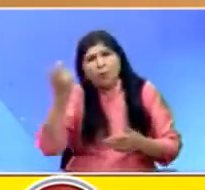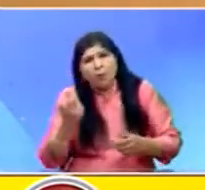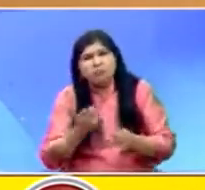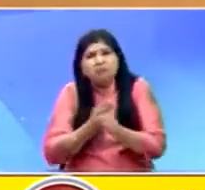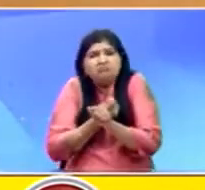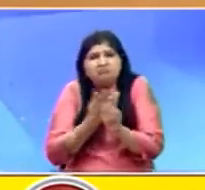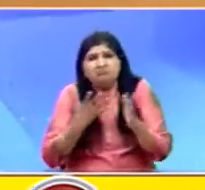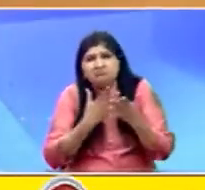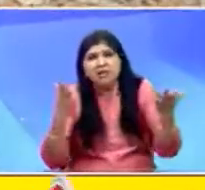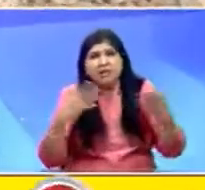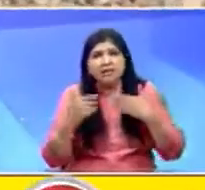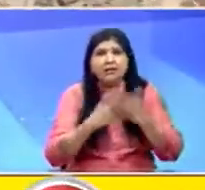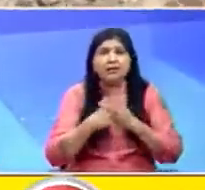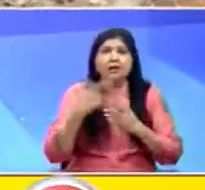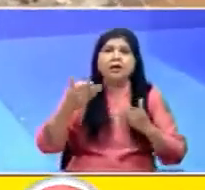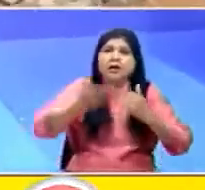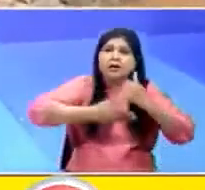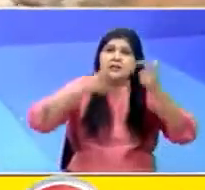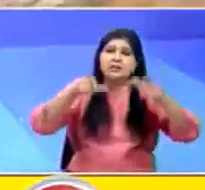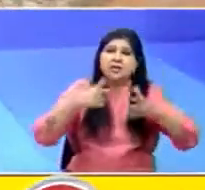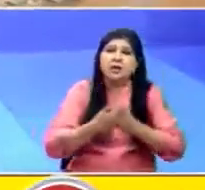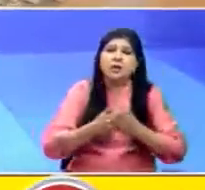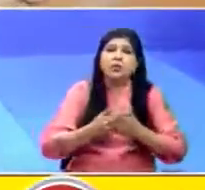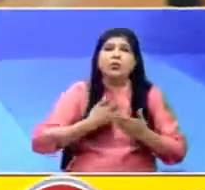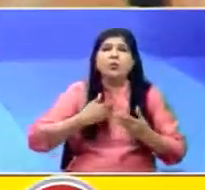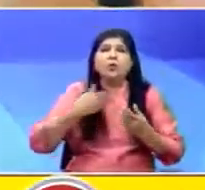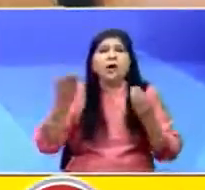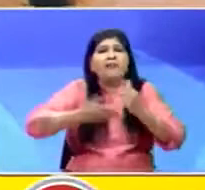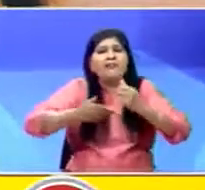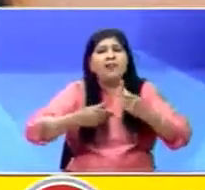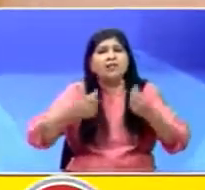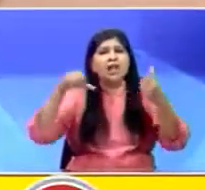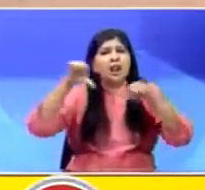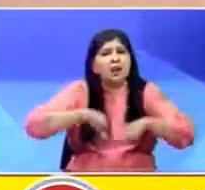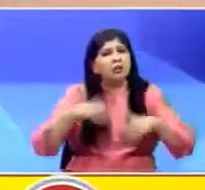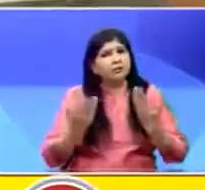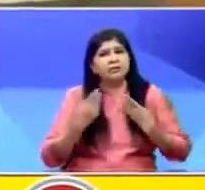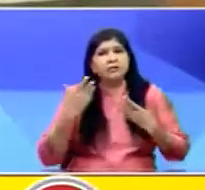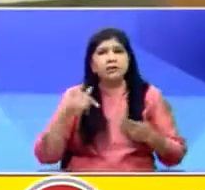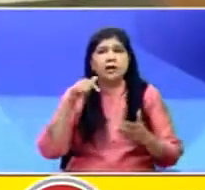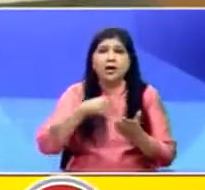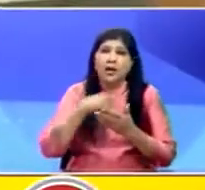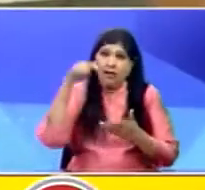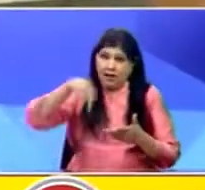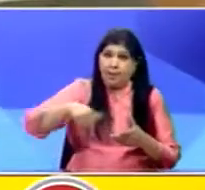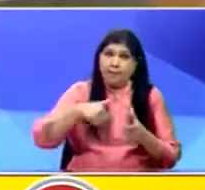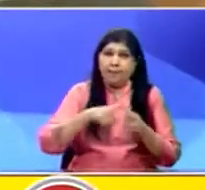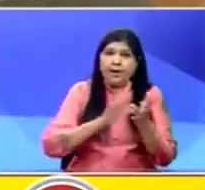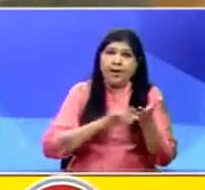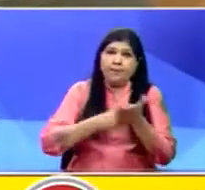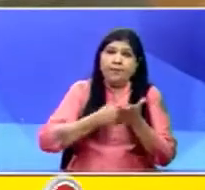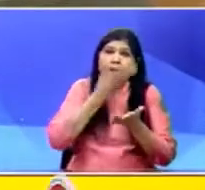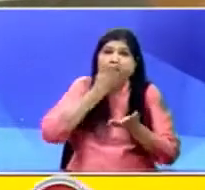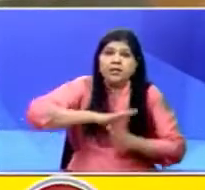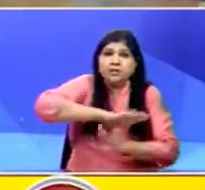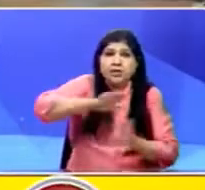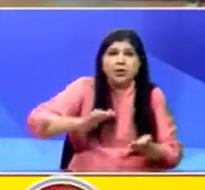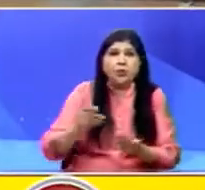थी। किसानों और उनकी फसलों को भी नुकसान पहुंचता था। अमृत सरोवर बनाने के